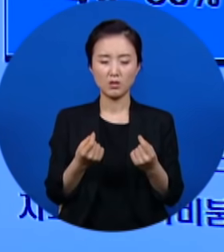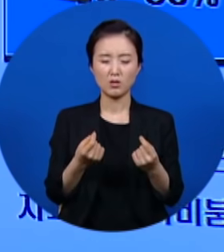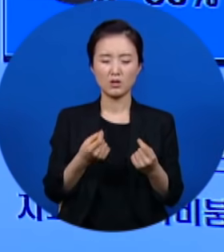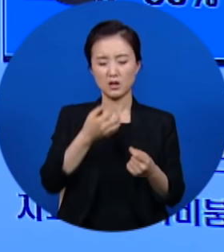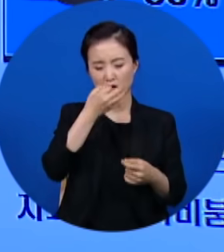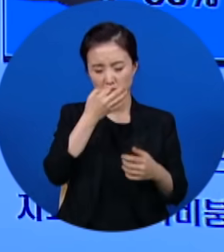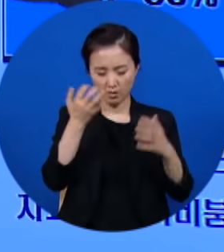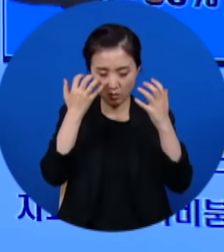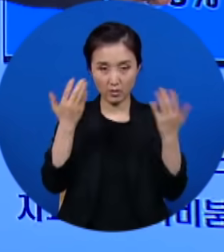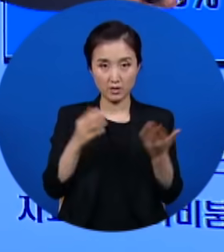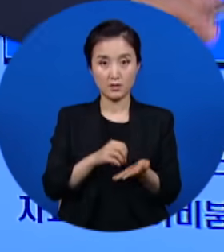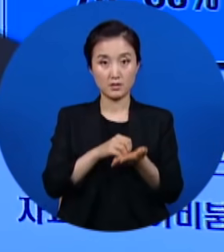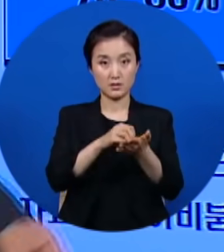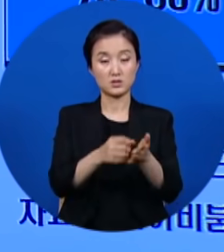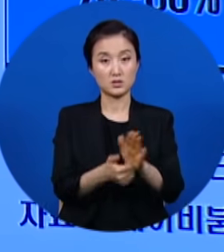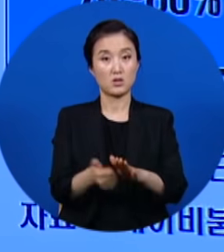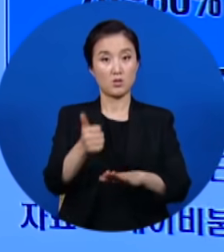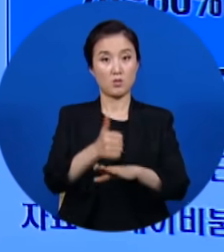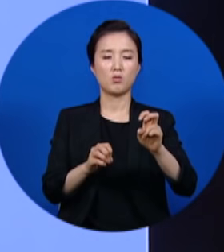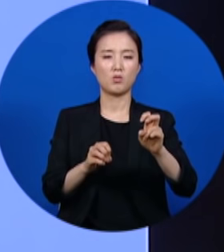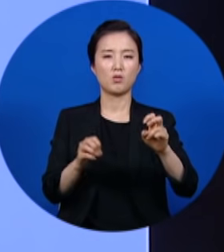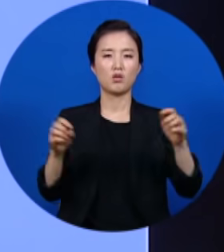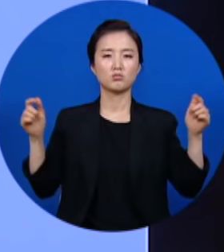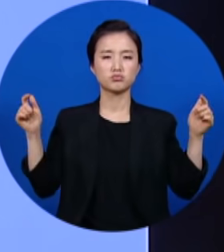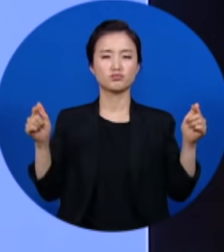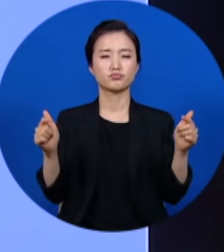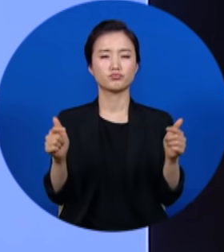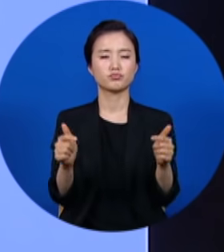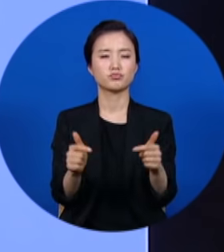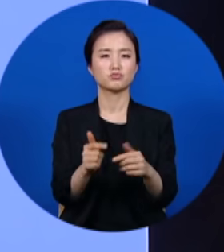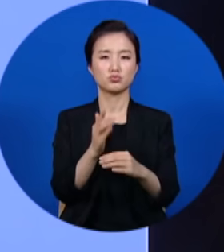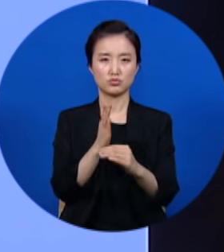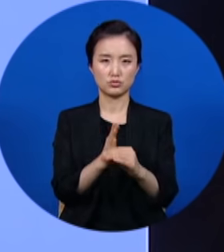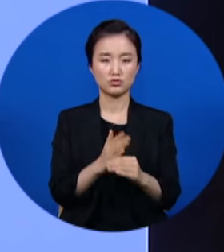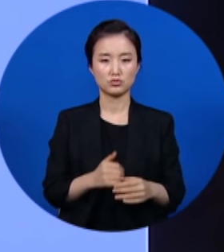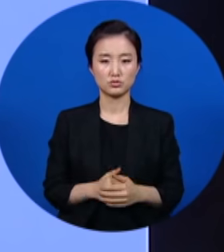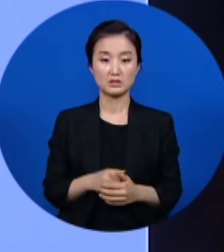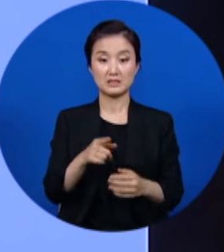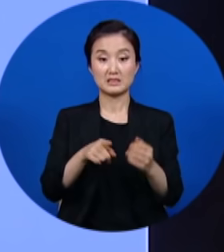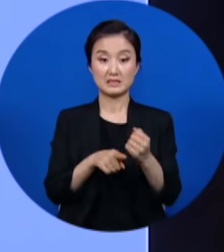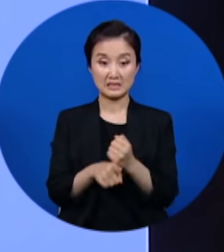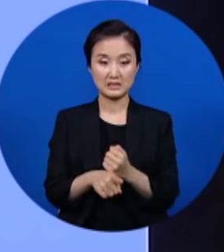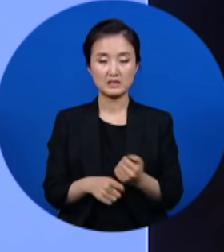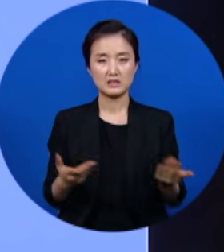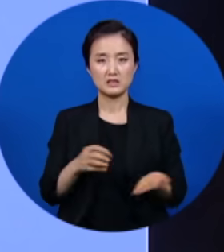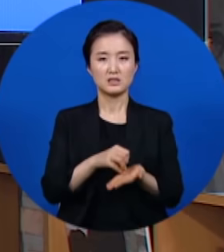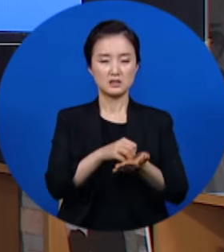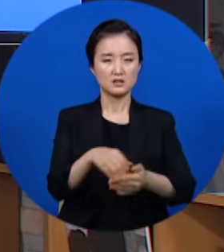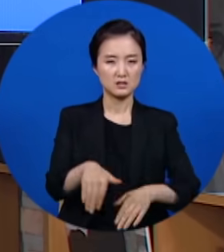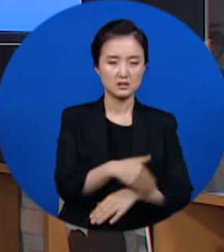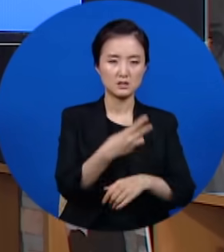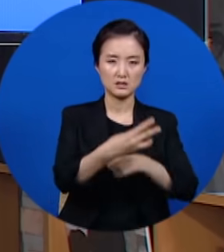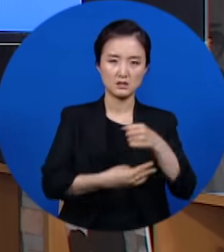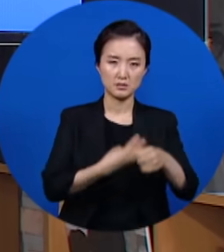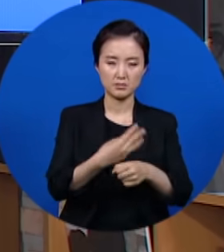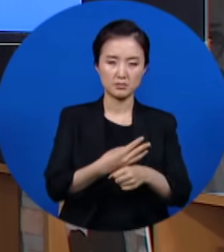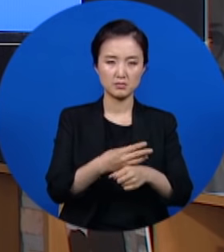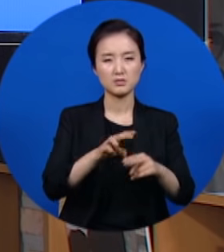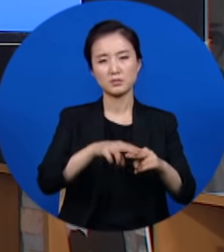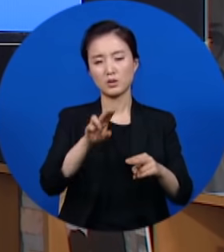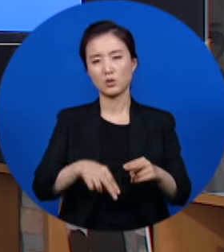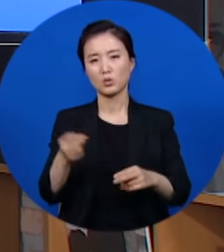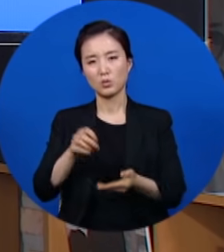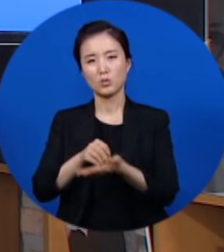만수무강 인가 아니라니까요 3년 다 에다가 관두고 취직했다 가 또한 두고 추적했다 가 또 간 두고